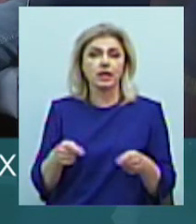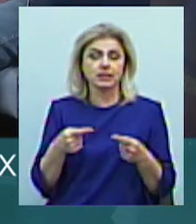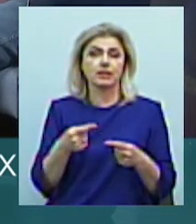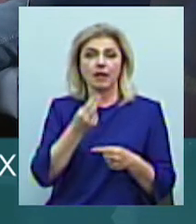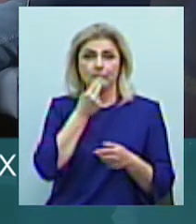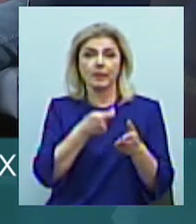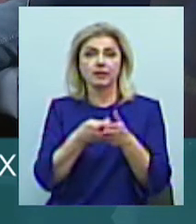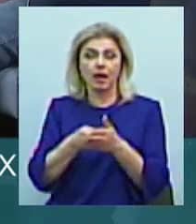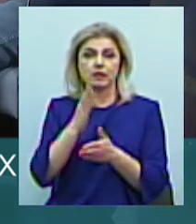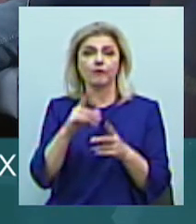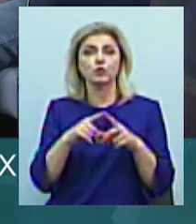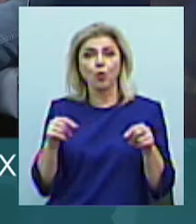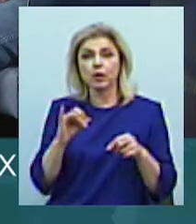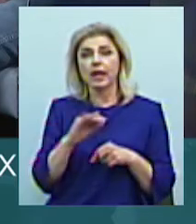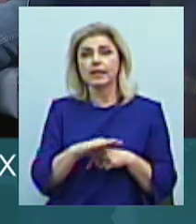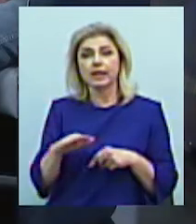питания в школах и в детских садах.